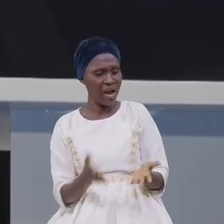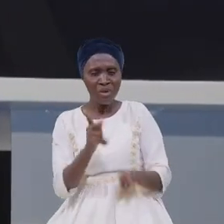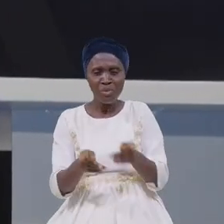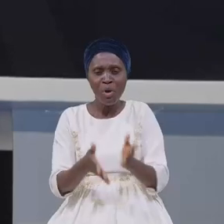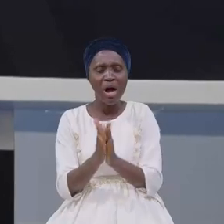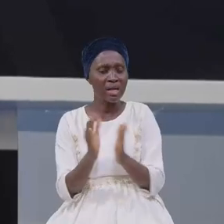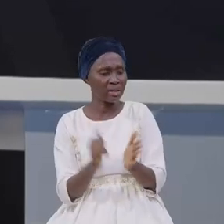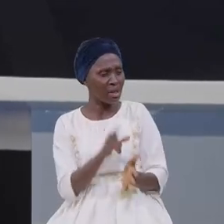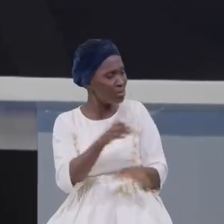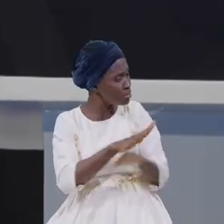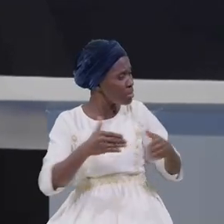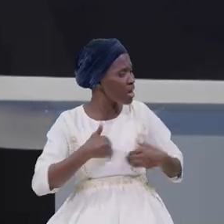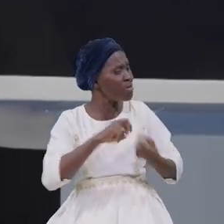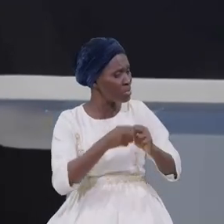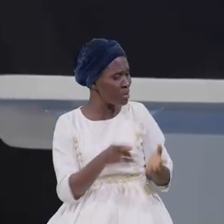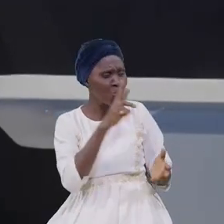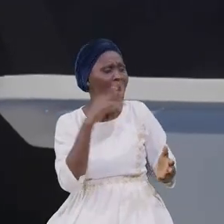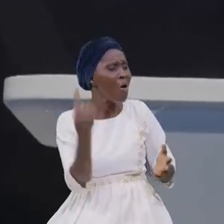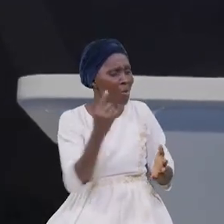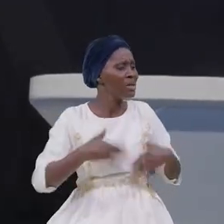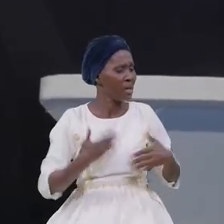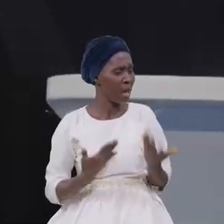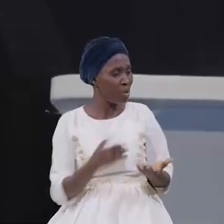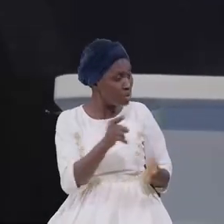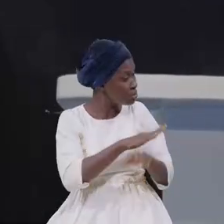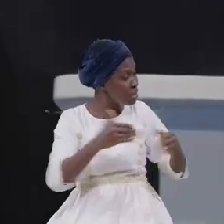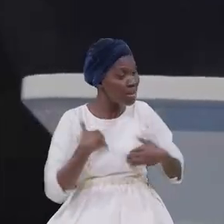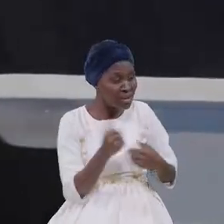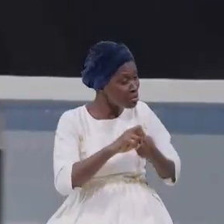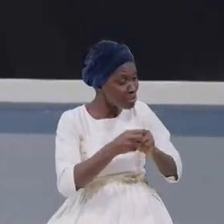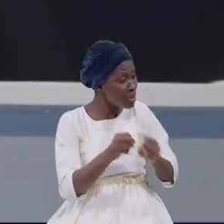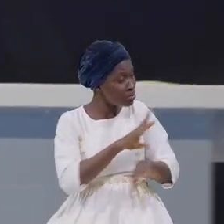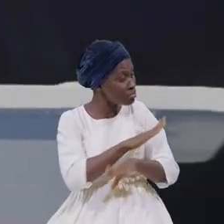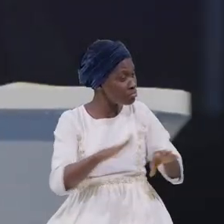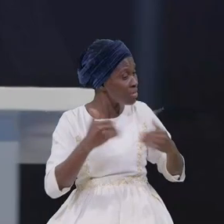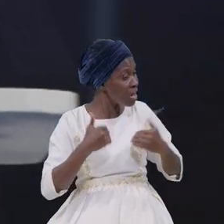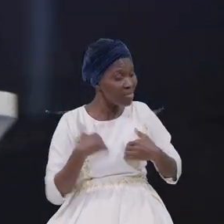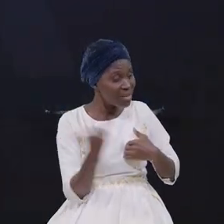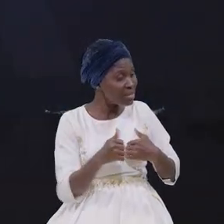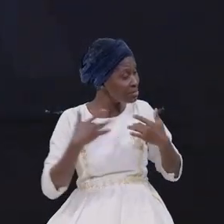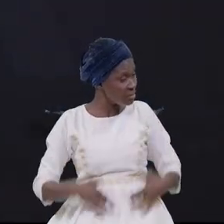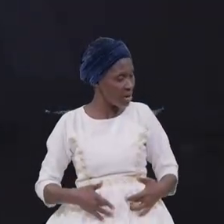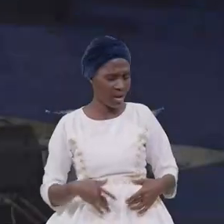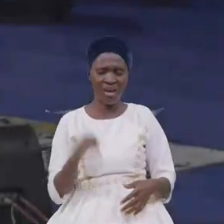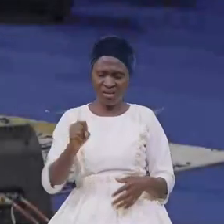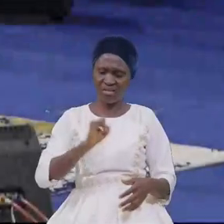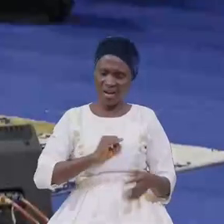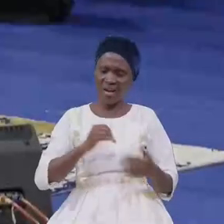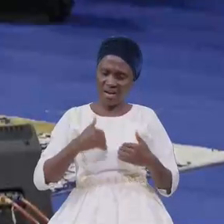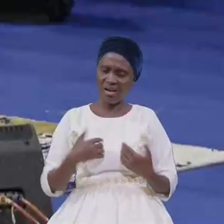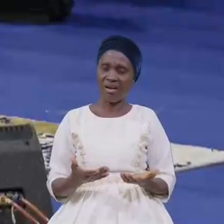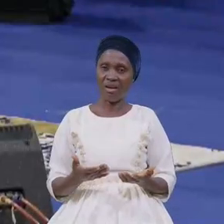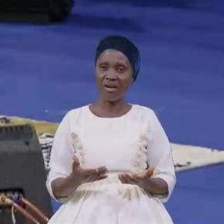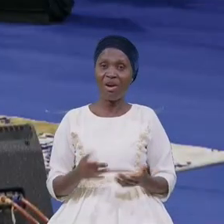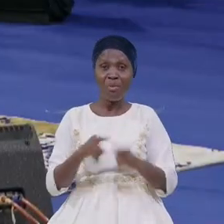problème? N'avez-vous pas de défi? N'avez-vous rien qui vous appesantit? Oui, j'en ai. Mais, attendez, je vais le dire au Seigneur,